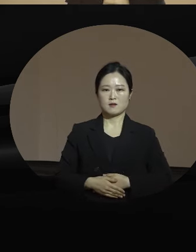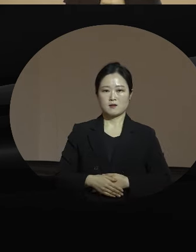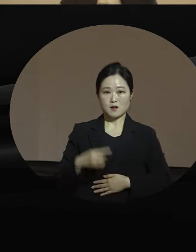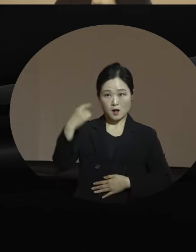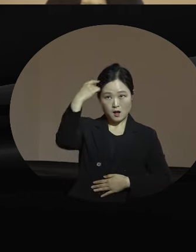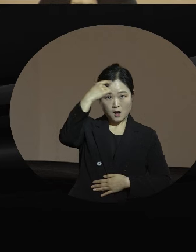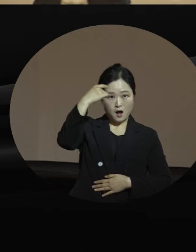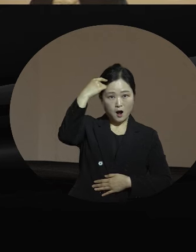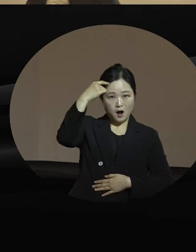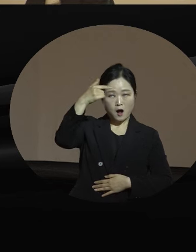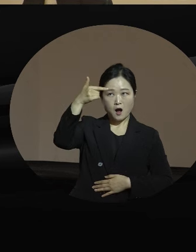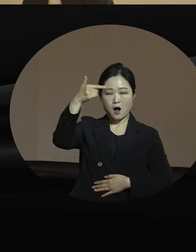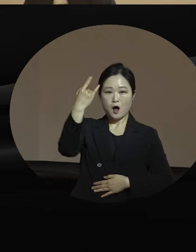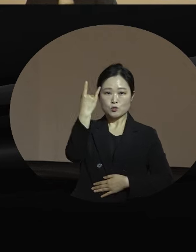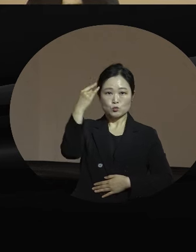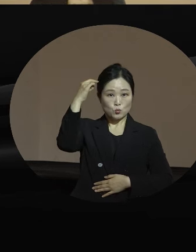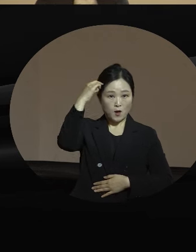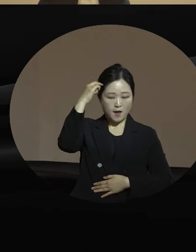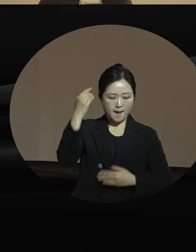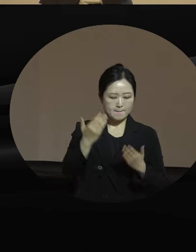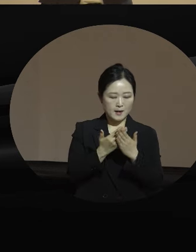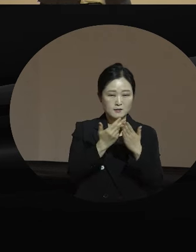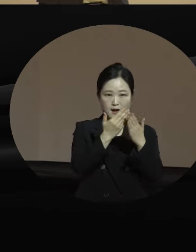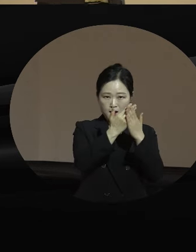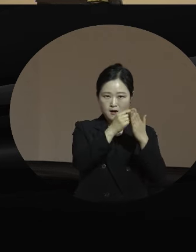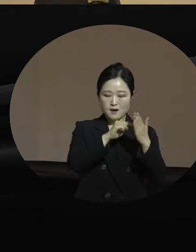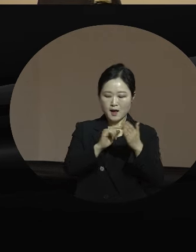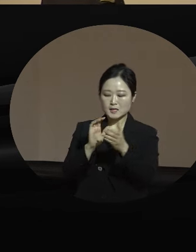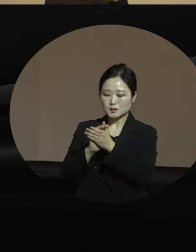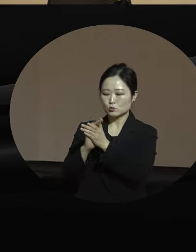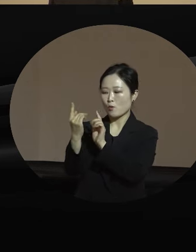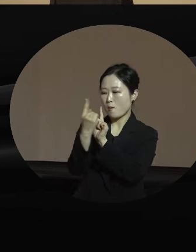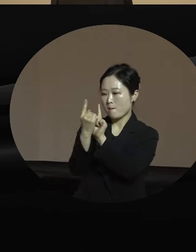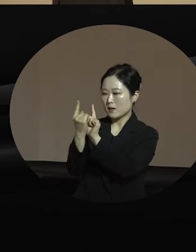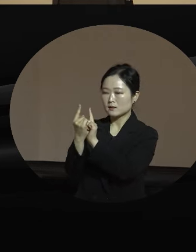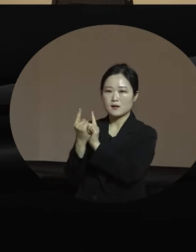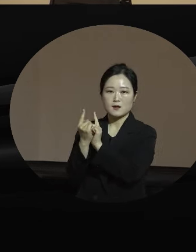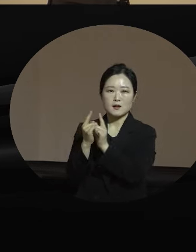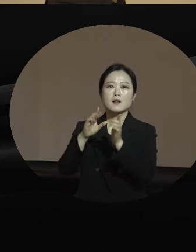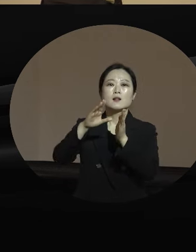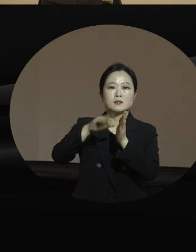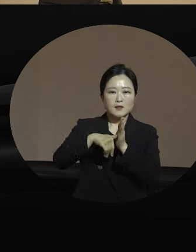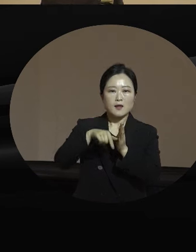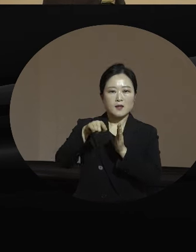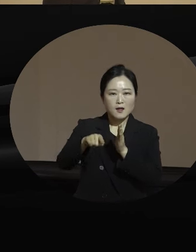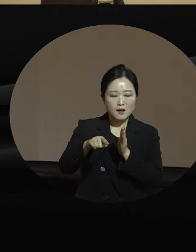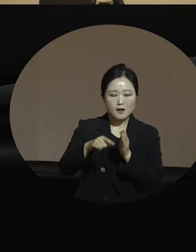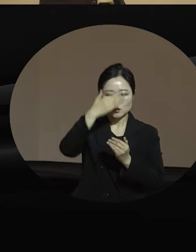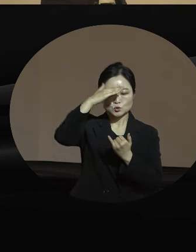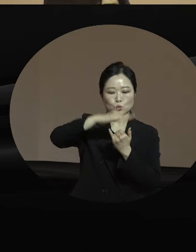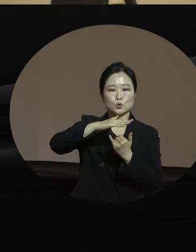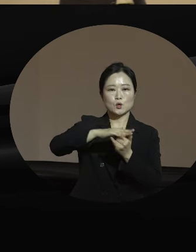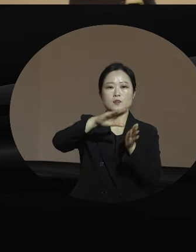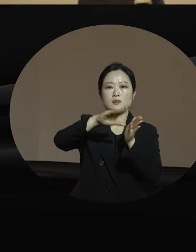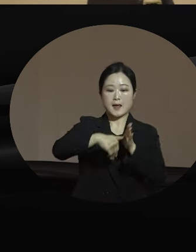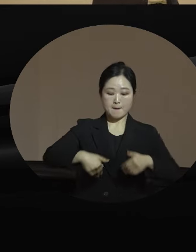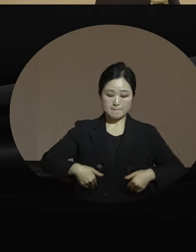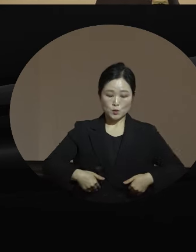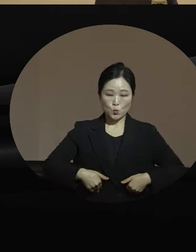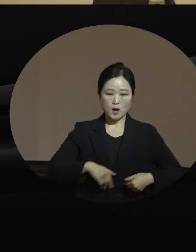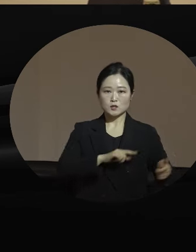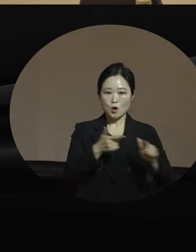친구는 압력을 넣고 있고 부모는 기대를 하고 있고 이런 상황에서 아이들은 이런 걸 다 해결해 나가야 되는 되게 어려운 멀티태스킹을 하고 있는